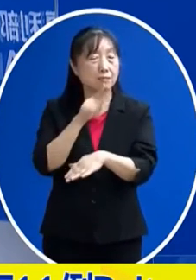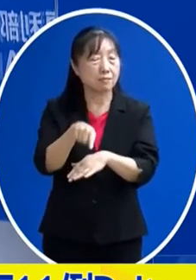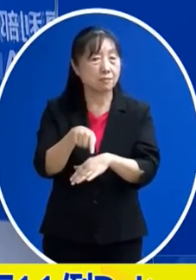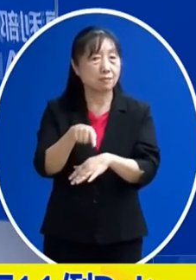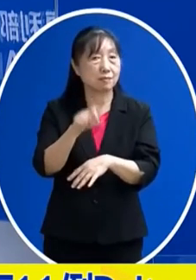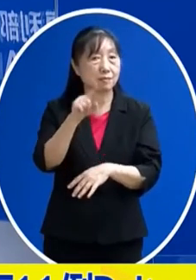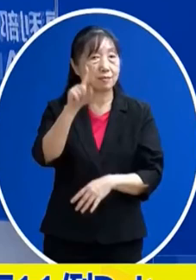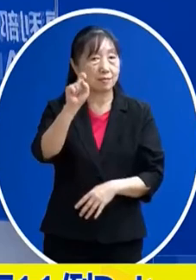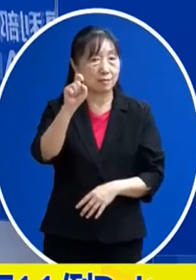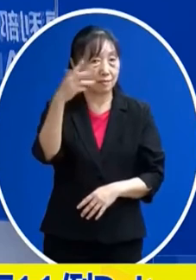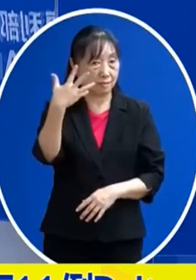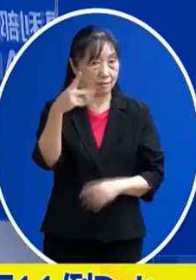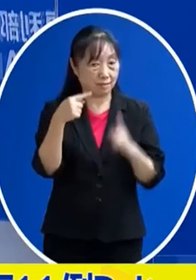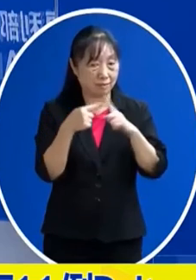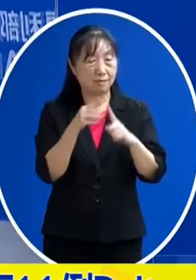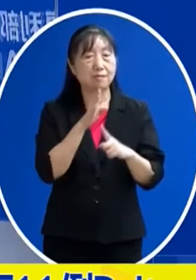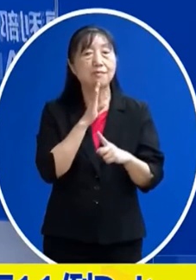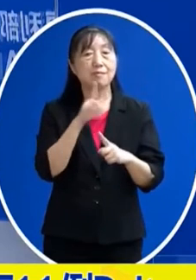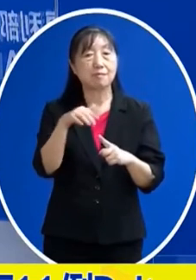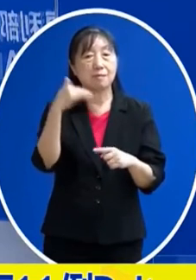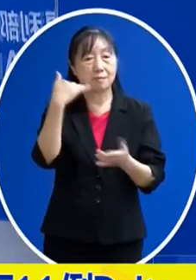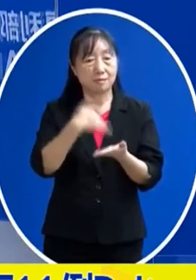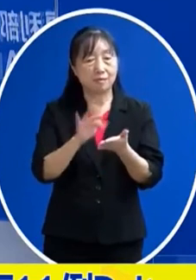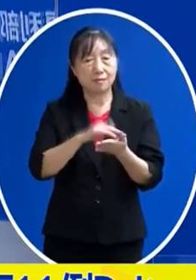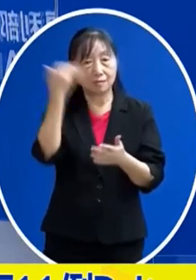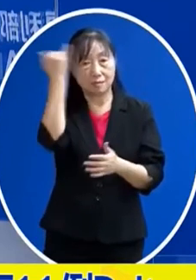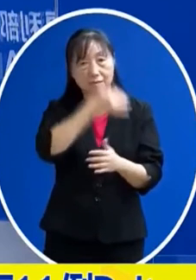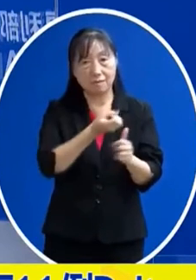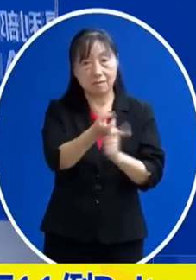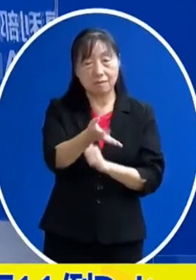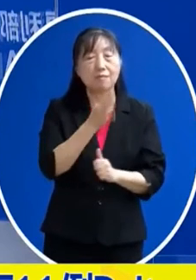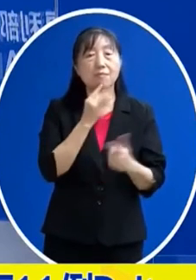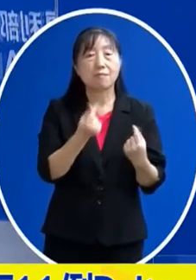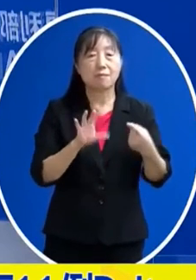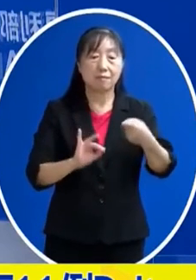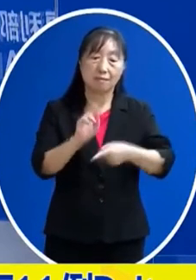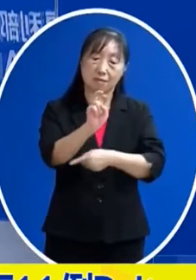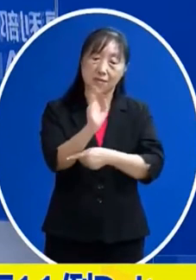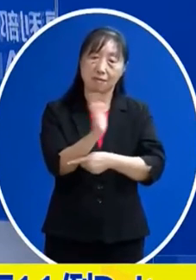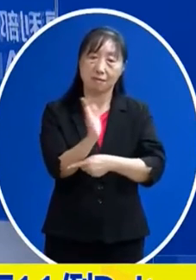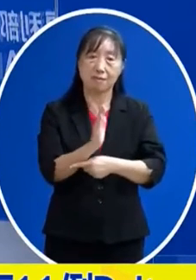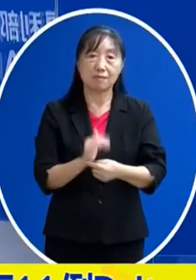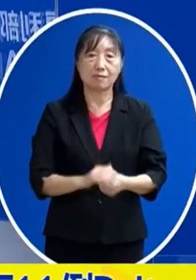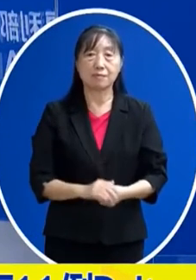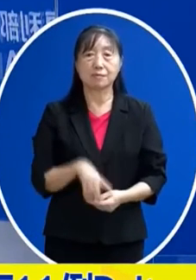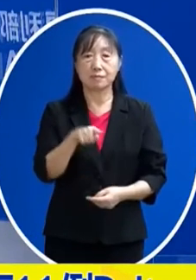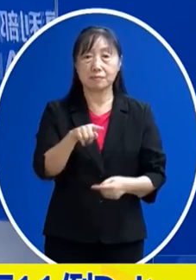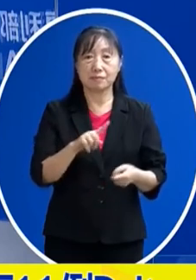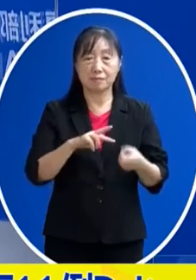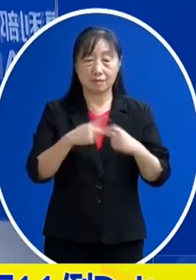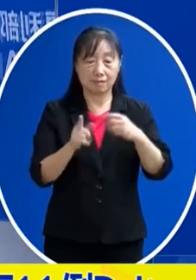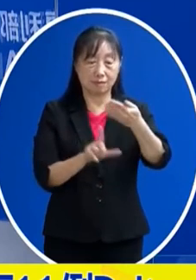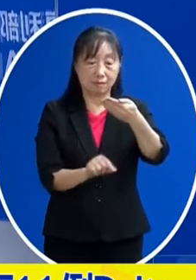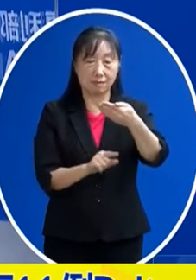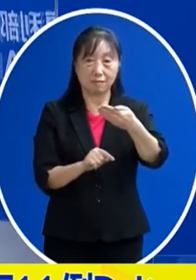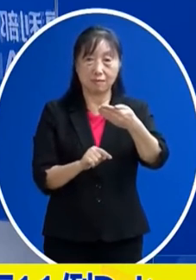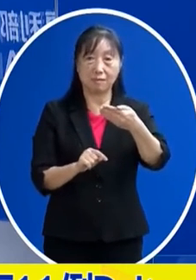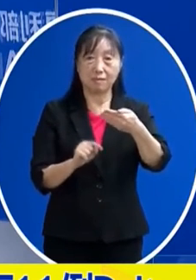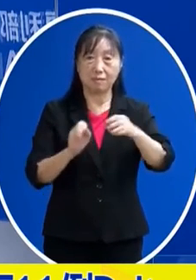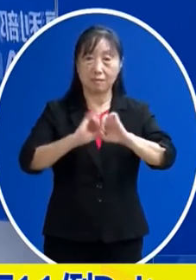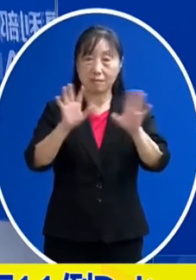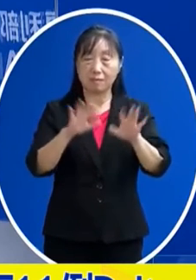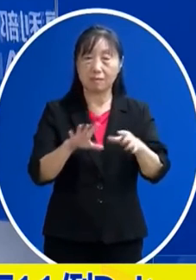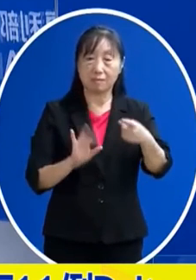已经有118例是属于突破性感染，占 25%。 那这个比例是比我们9月那时候跟大家说